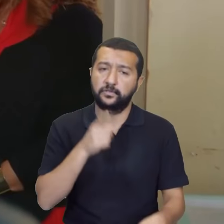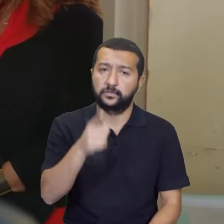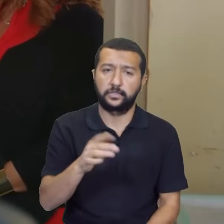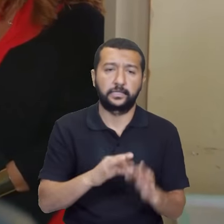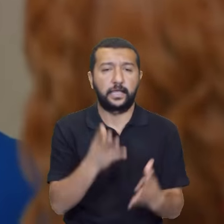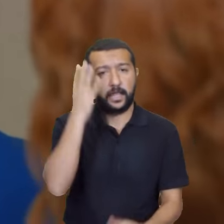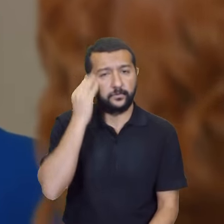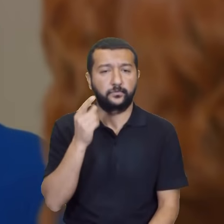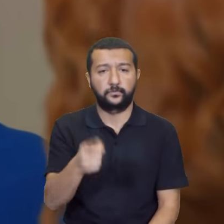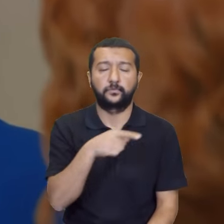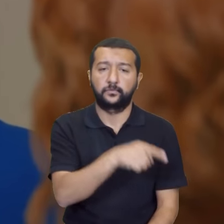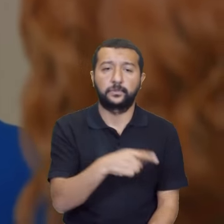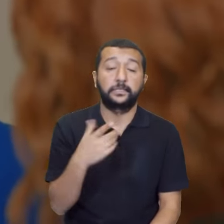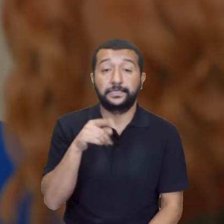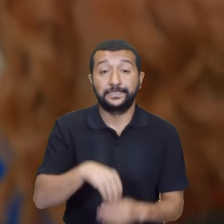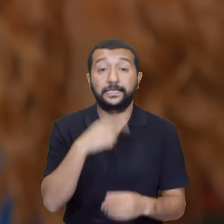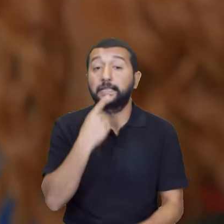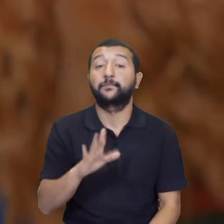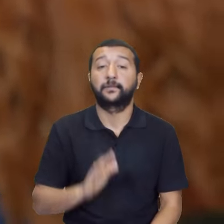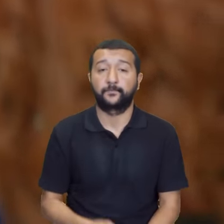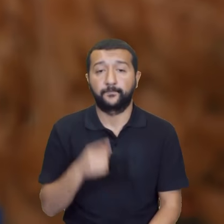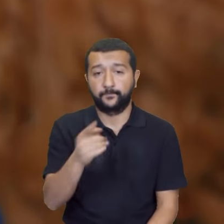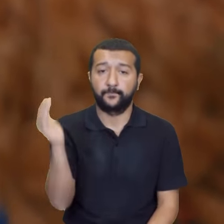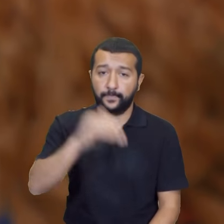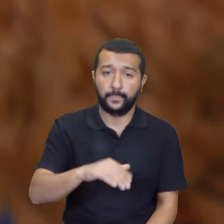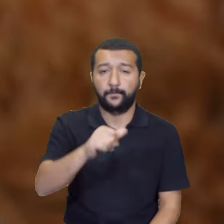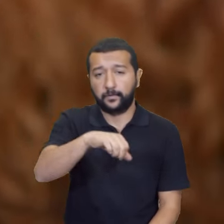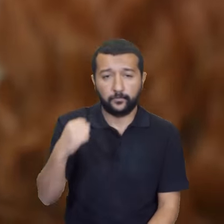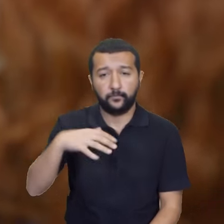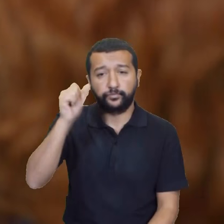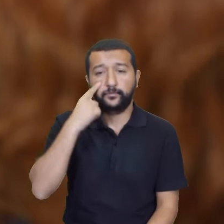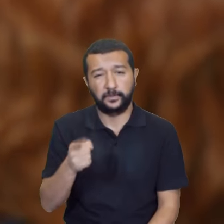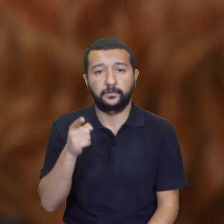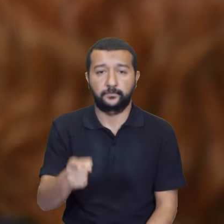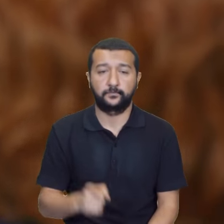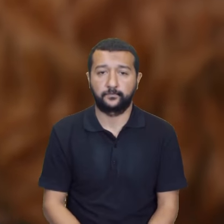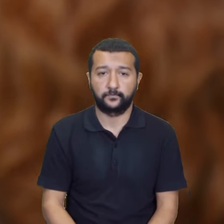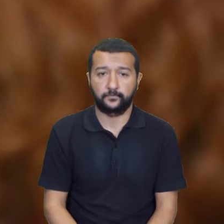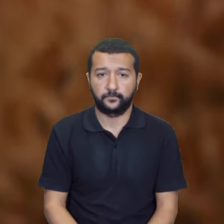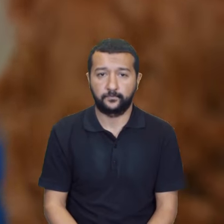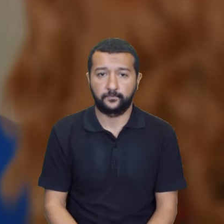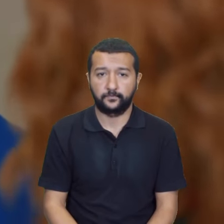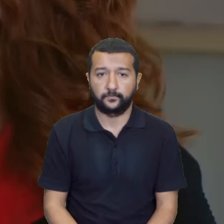de ne anlıyorsun ya? O anlamda demedim ben. Yani gelir kasada durursun falan diye şey ettiydim yani.